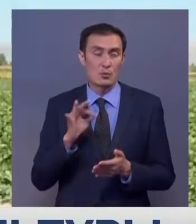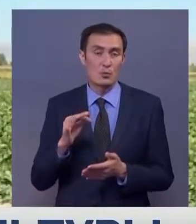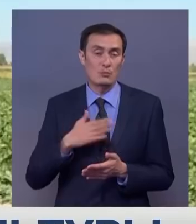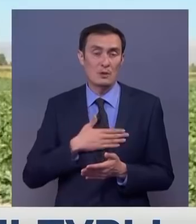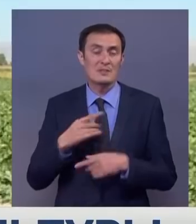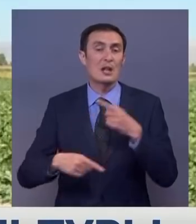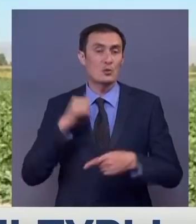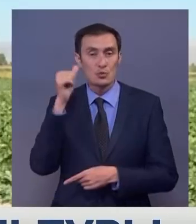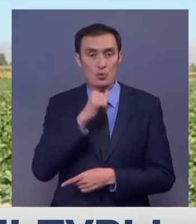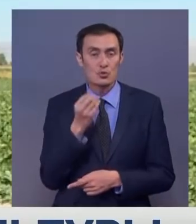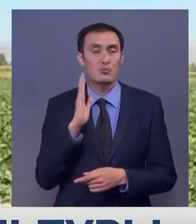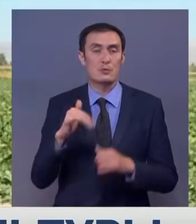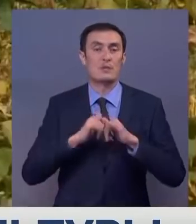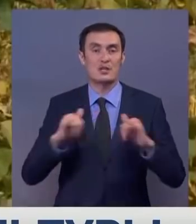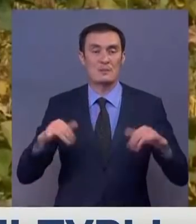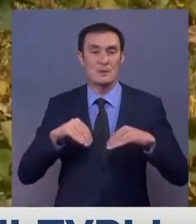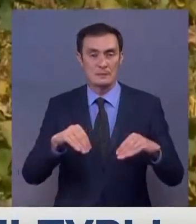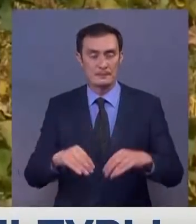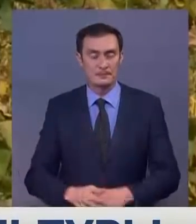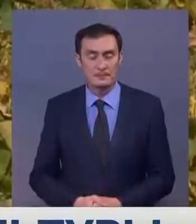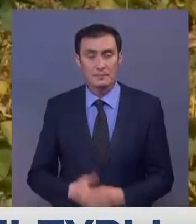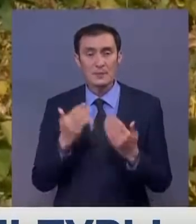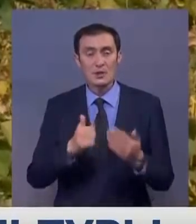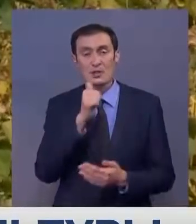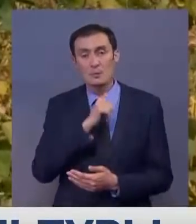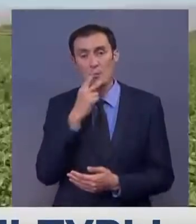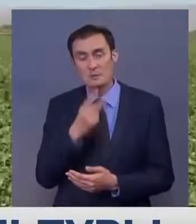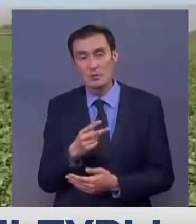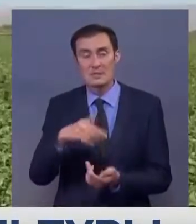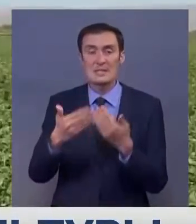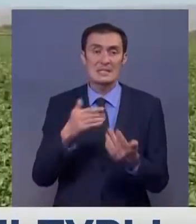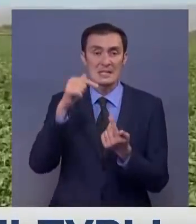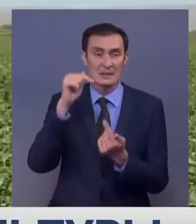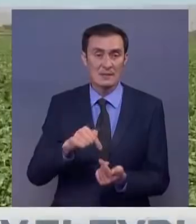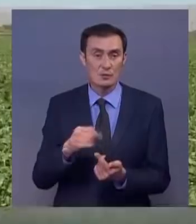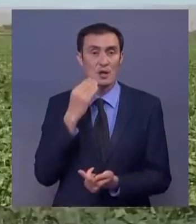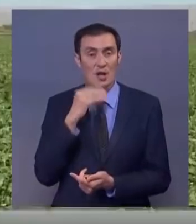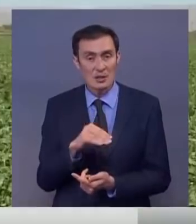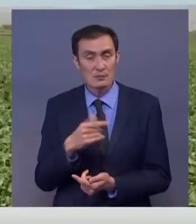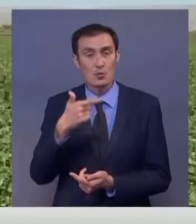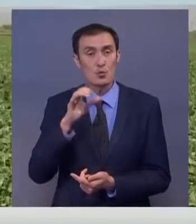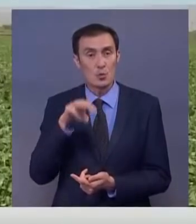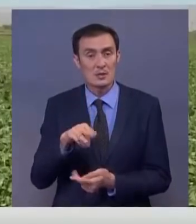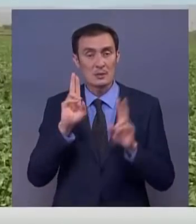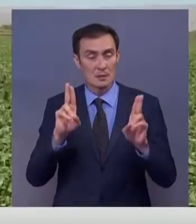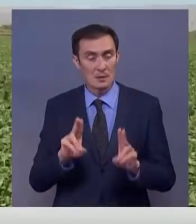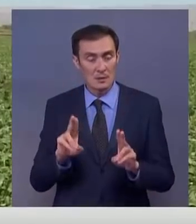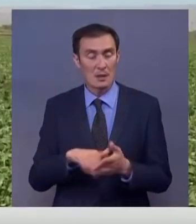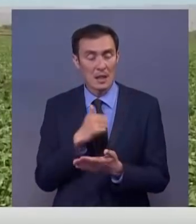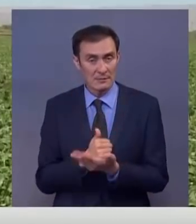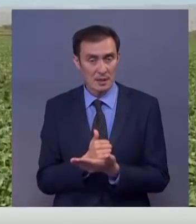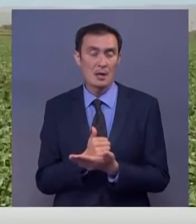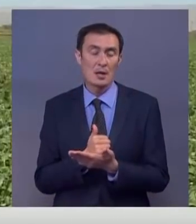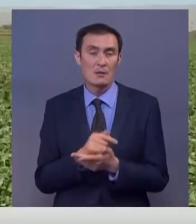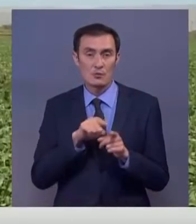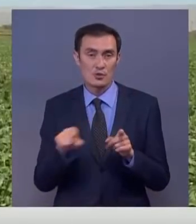последующий год расширяем посевную площадь. Мы отбираем пробы. Если пробы соответствуют заявленным качествам и ГОСТу, самое главное, то есть